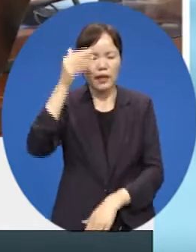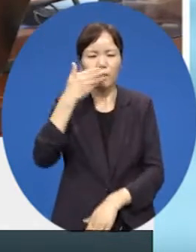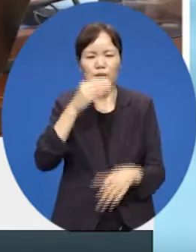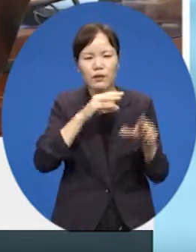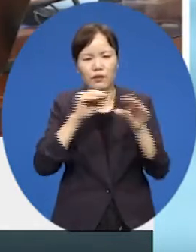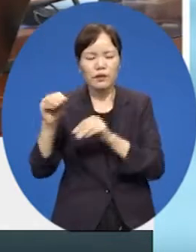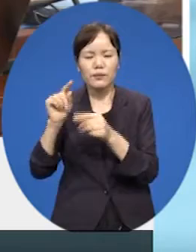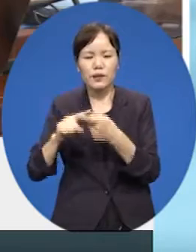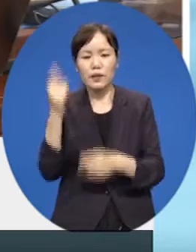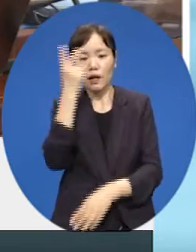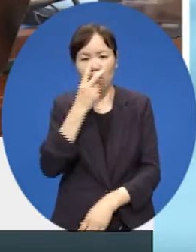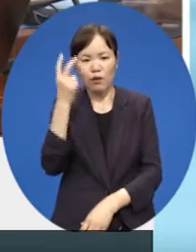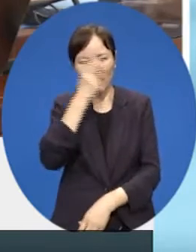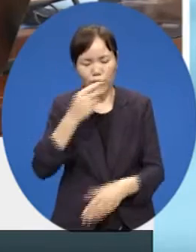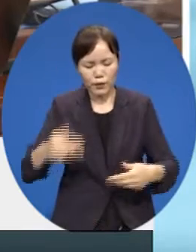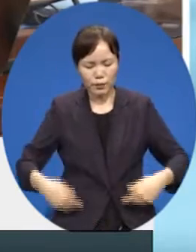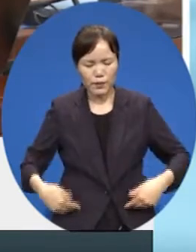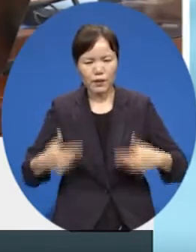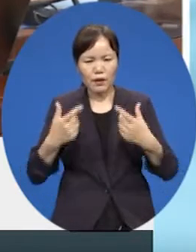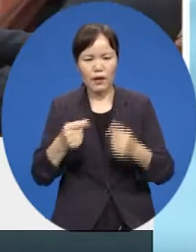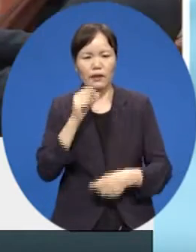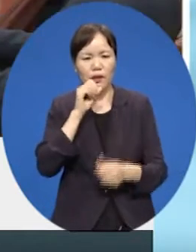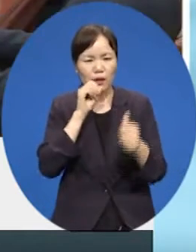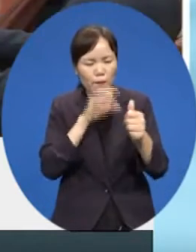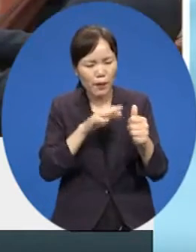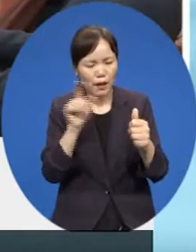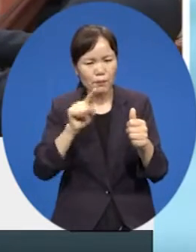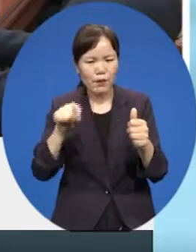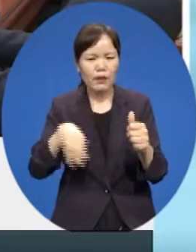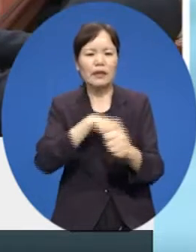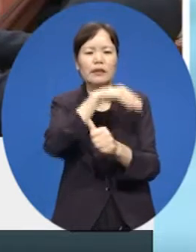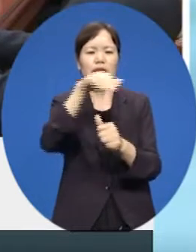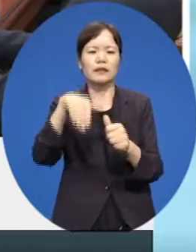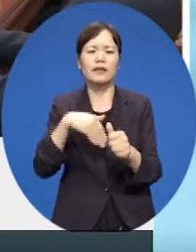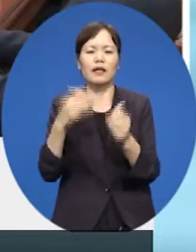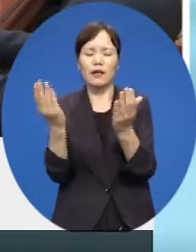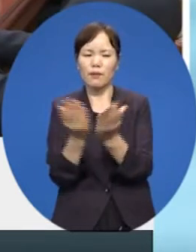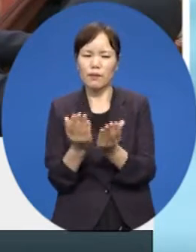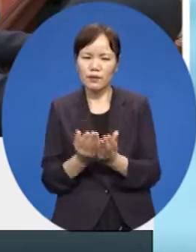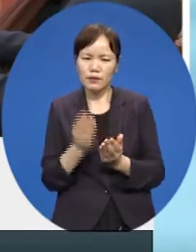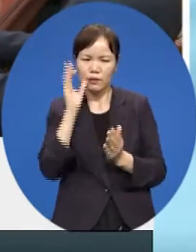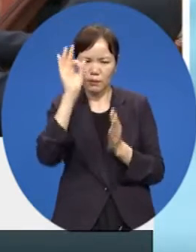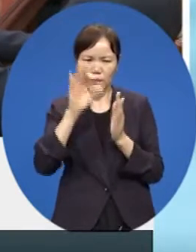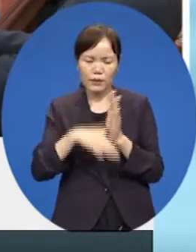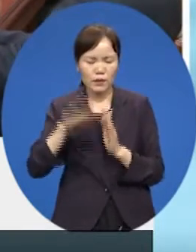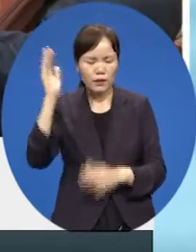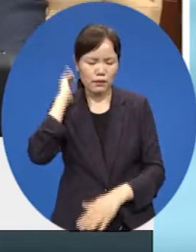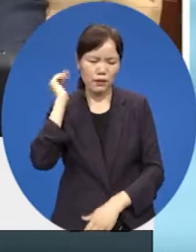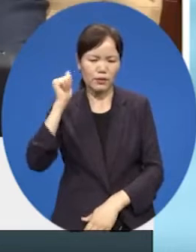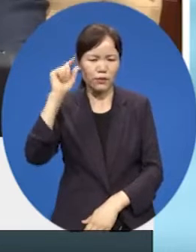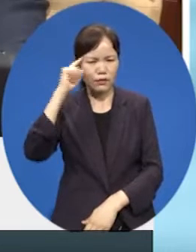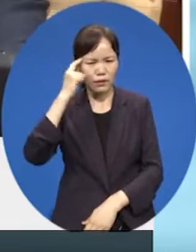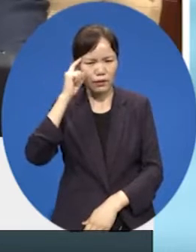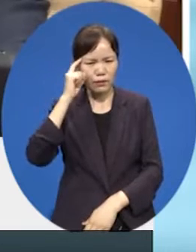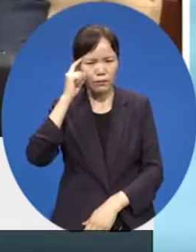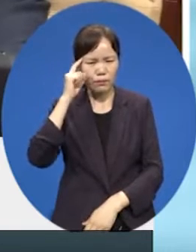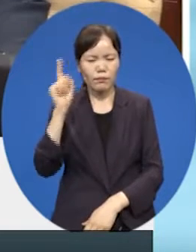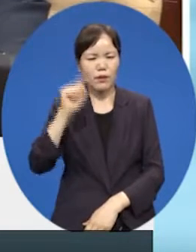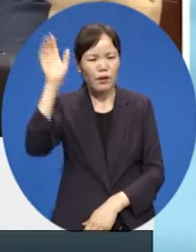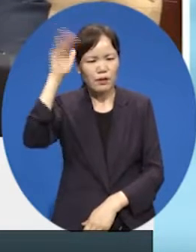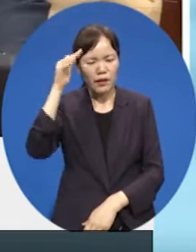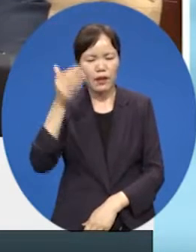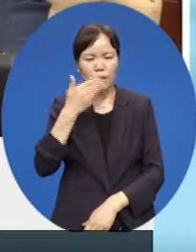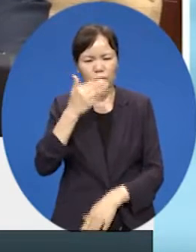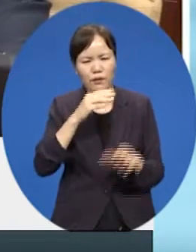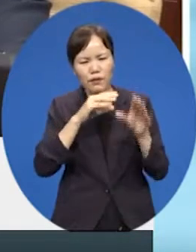검토 해야 되지 않겠느냐 라고 말을 한 것은 흐름 상으로 봤을 때는 대통령 의중 은 아무래도 개식용 금지 를 하는